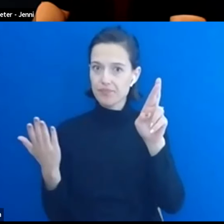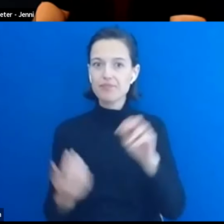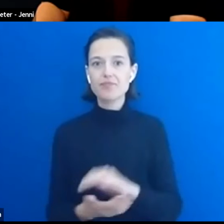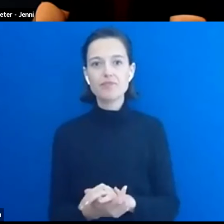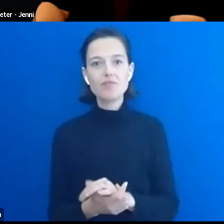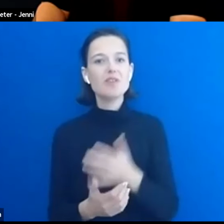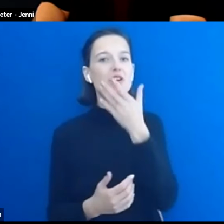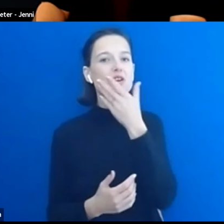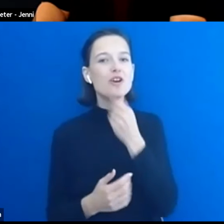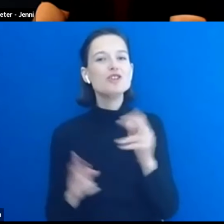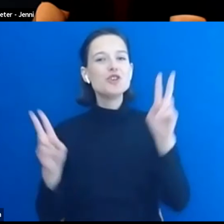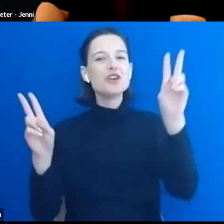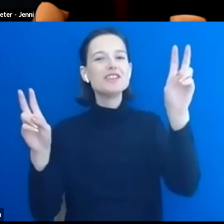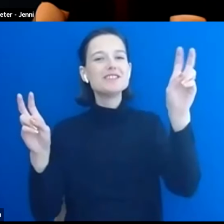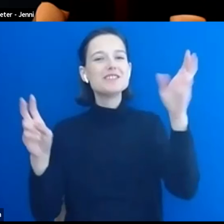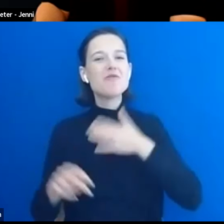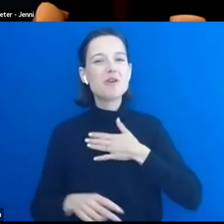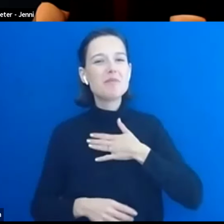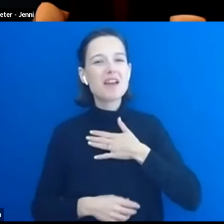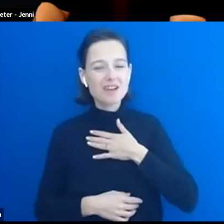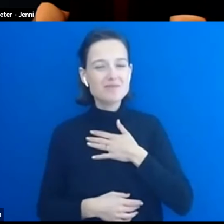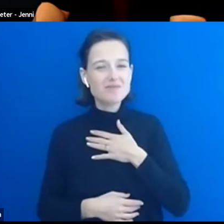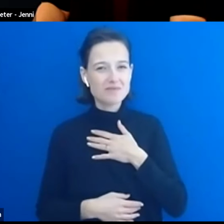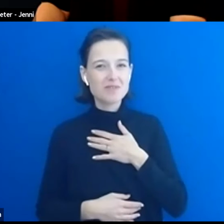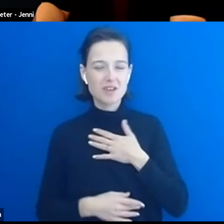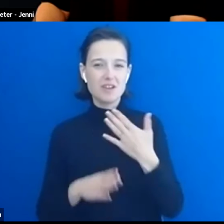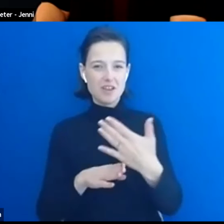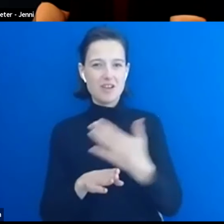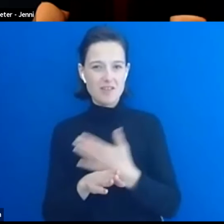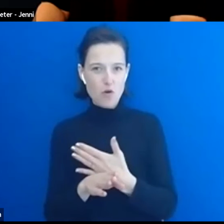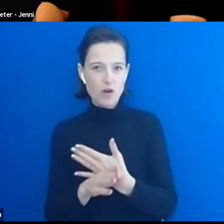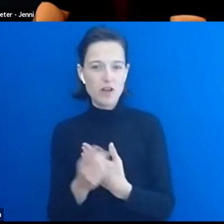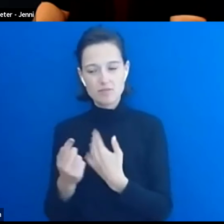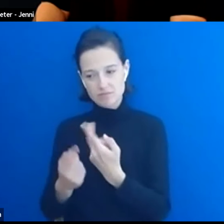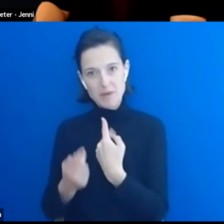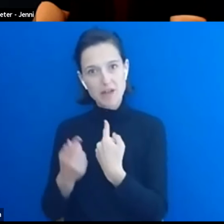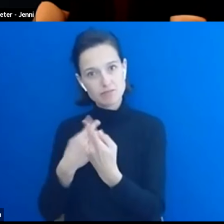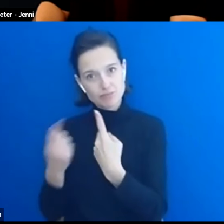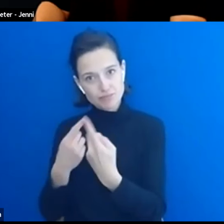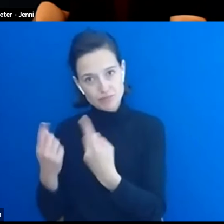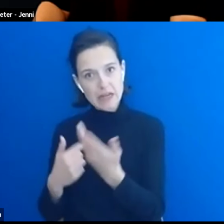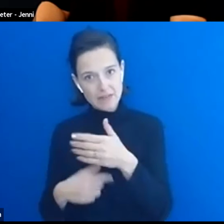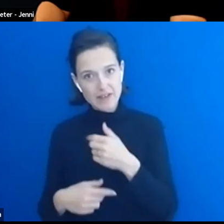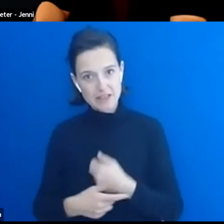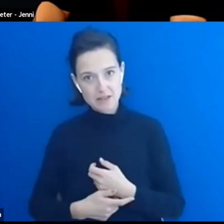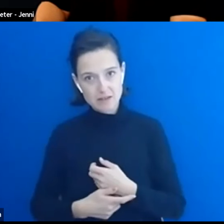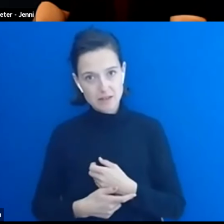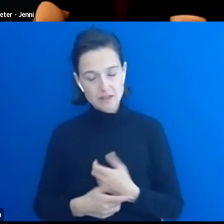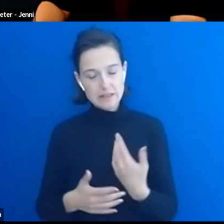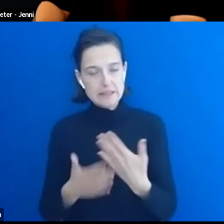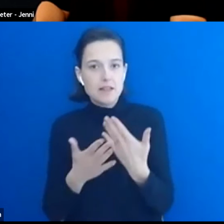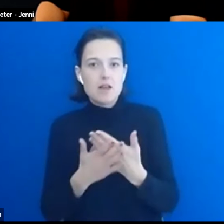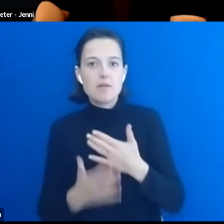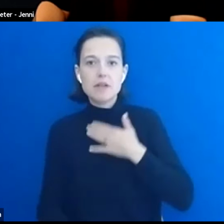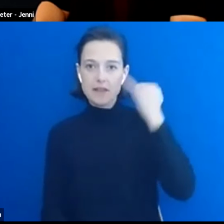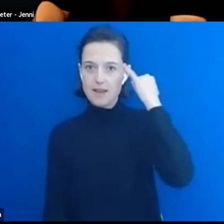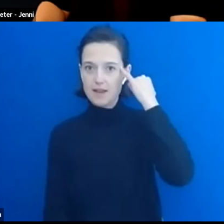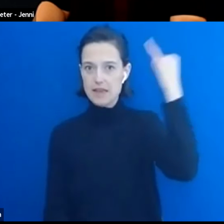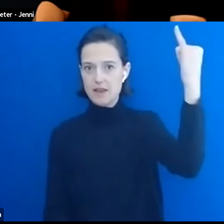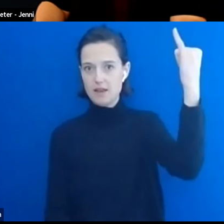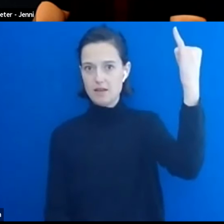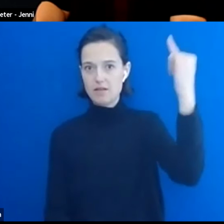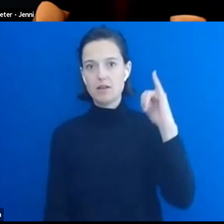hast du gut formuliert von dem, was wir auch im Vorfeld vorbesprochen haben, weil das ist ein bisschen so die Idee. Ja, wir sehen absolut